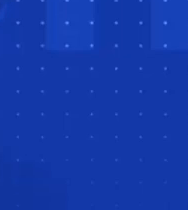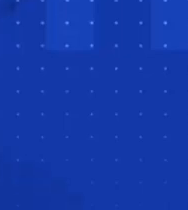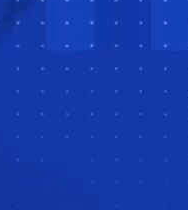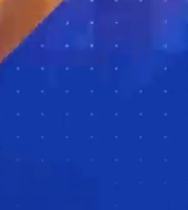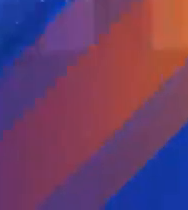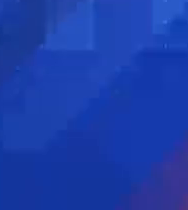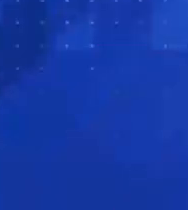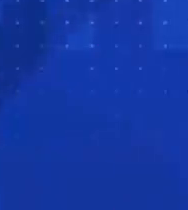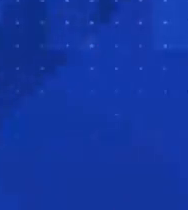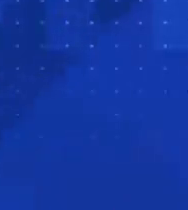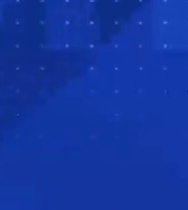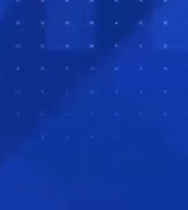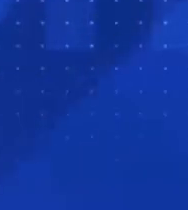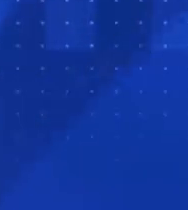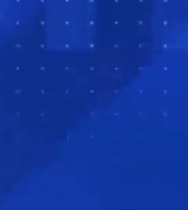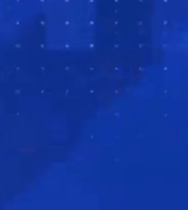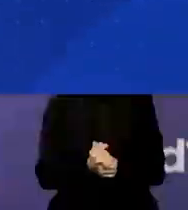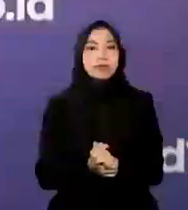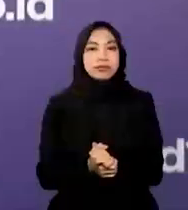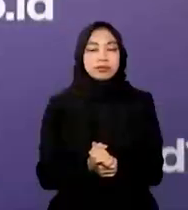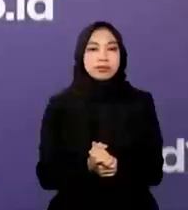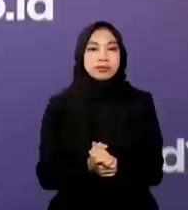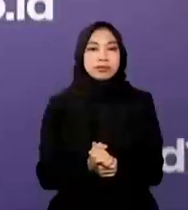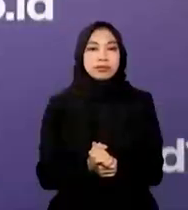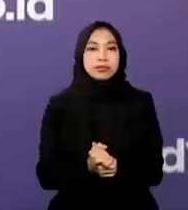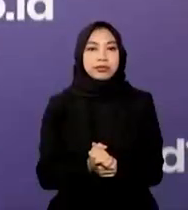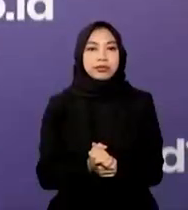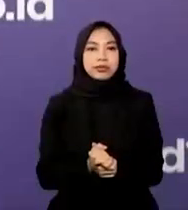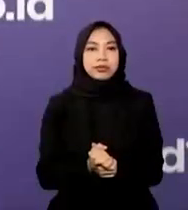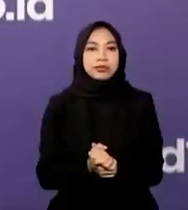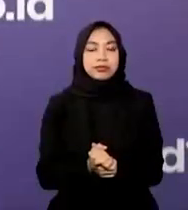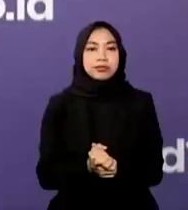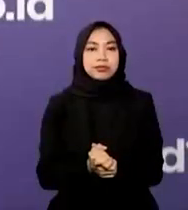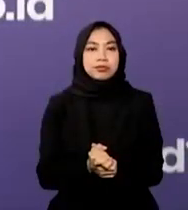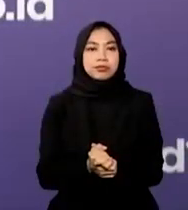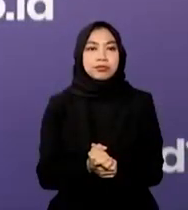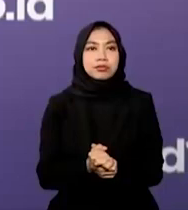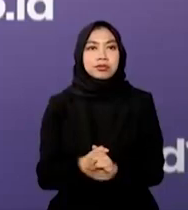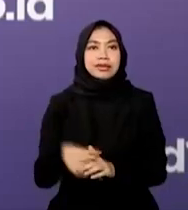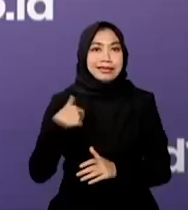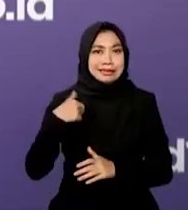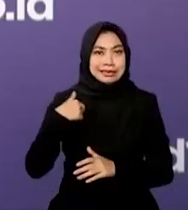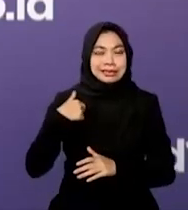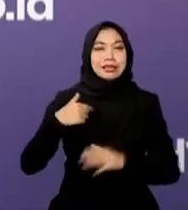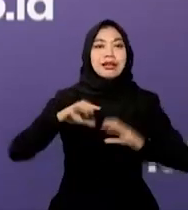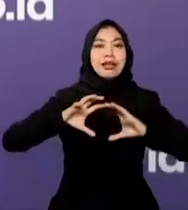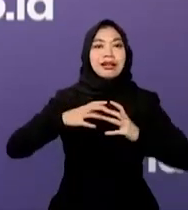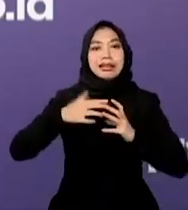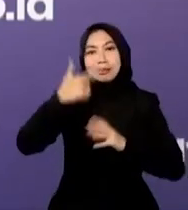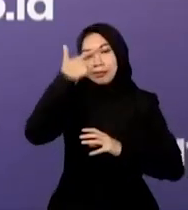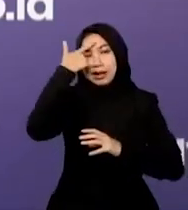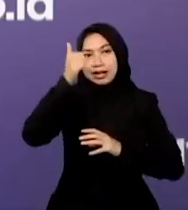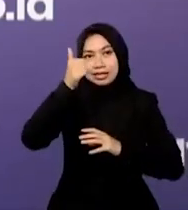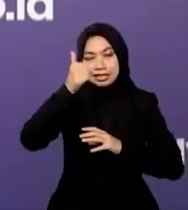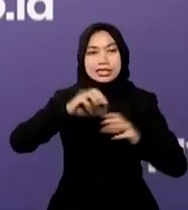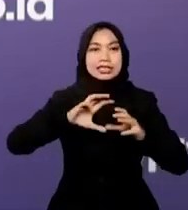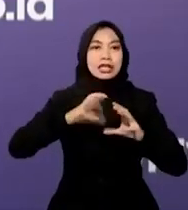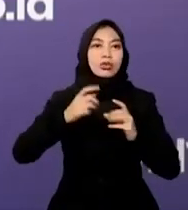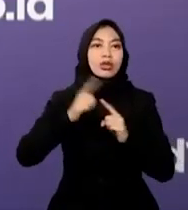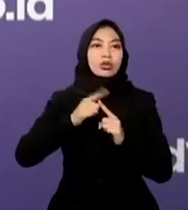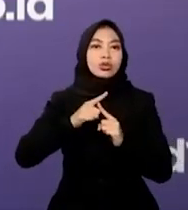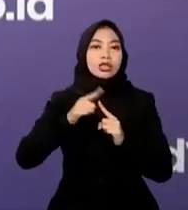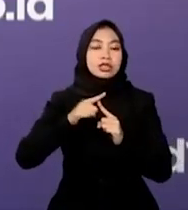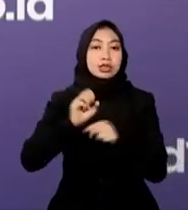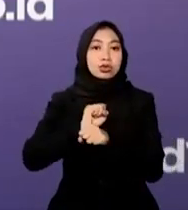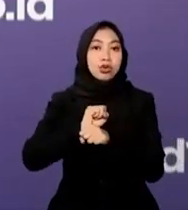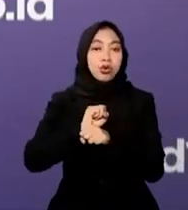hai kami dari tim pakar satgas penanganan copy